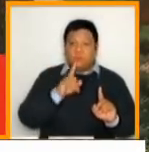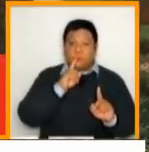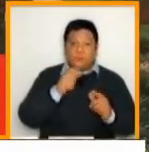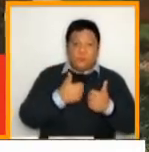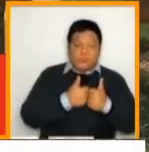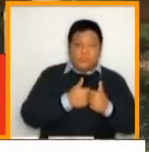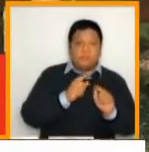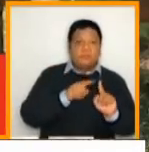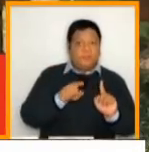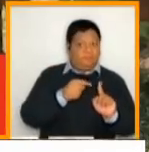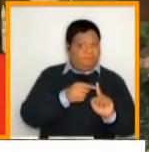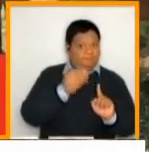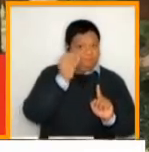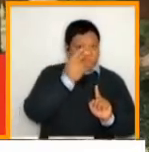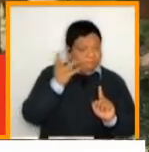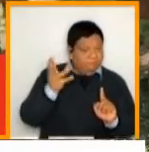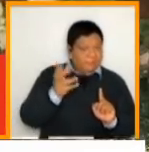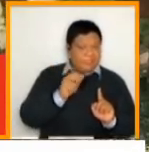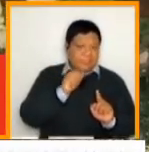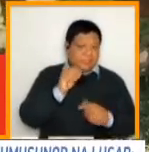hindi ito naging madali.